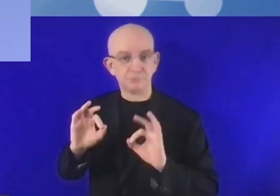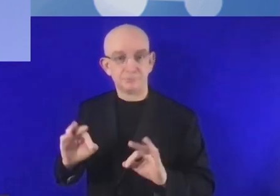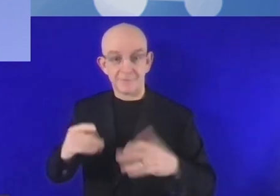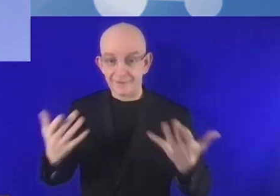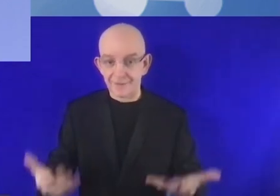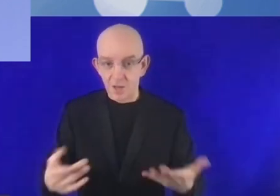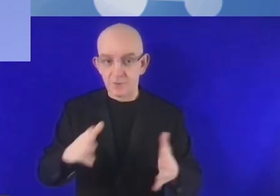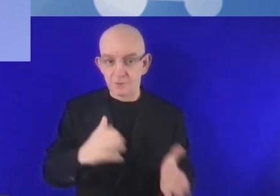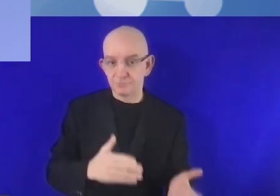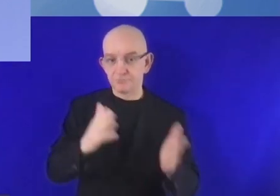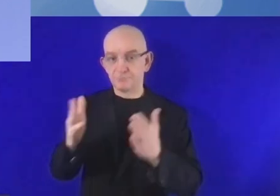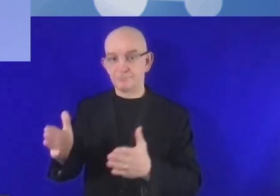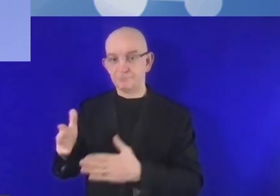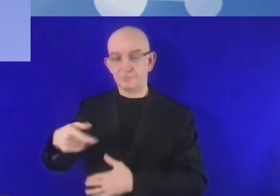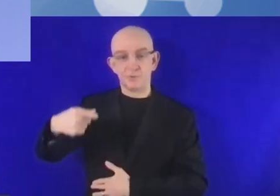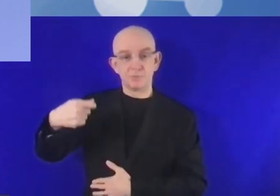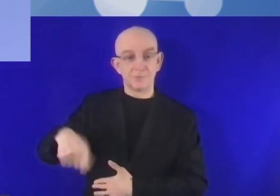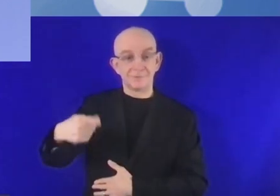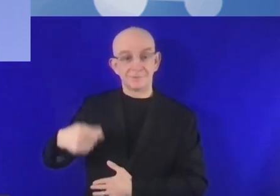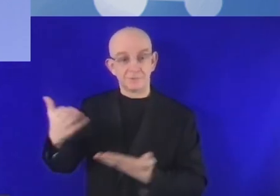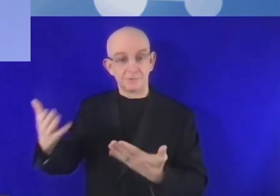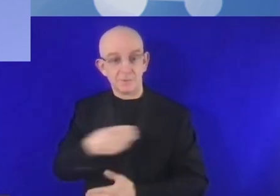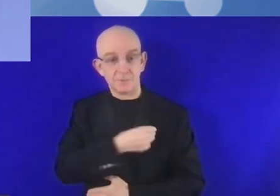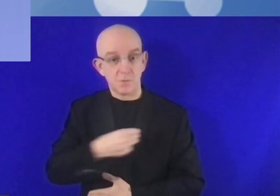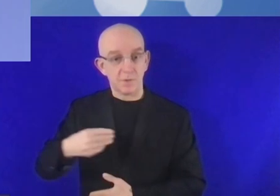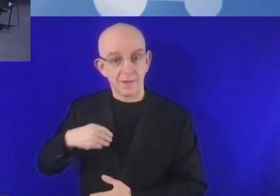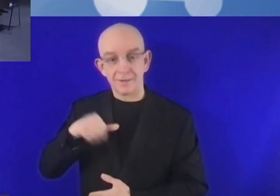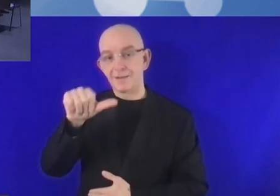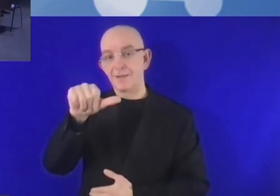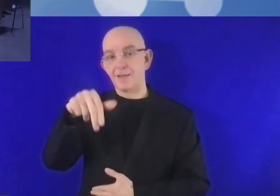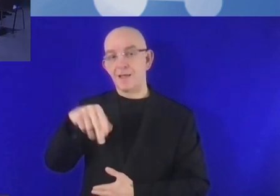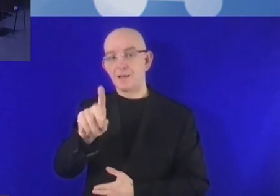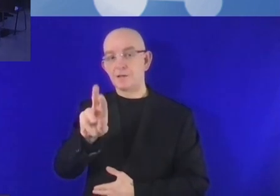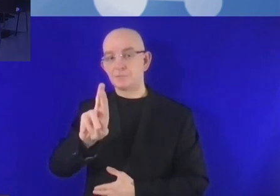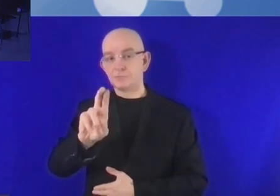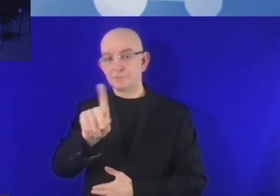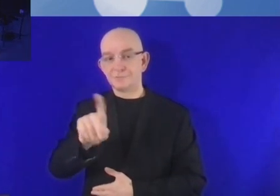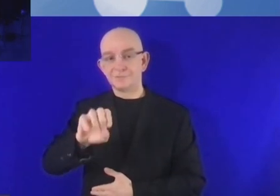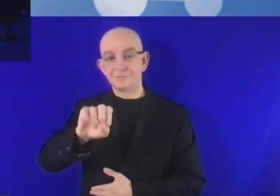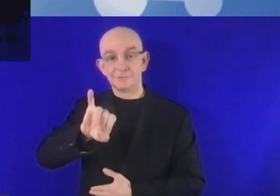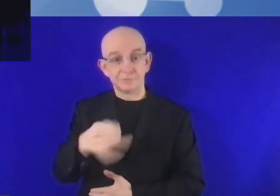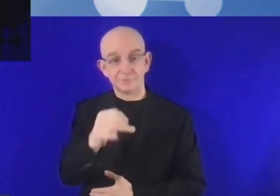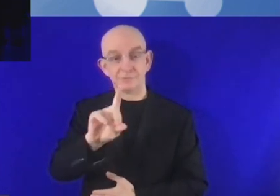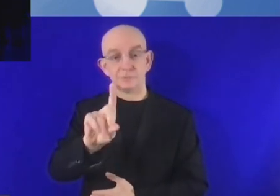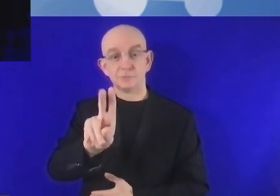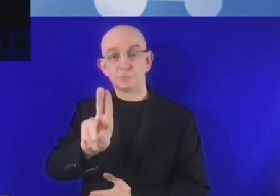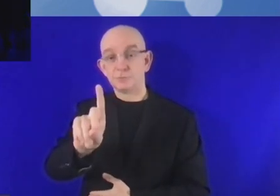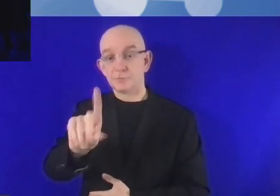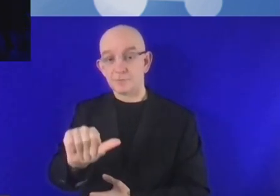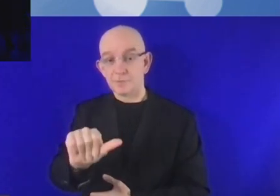prezydentowi Rzeczypospolitej Polskiej. Pan Andrzej Duda przekaże nam swój głos w formie filmu wideo.